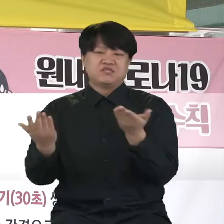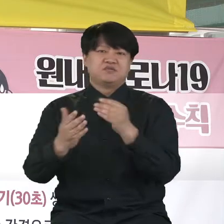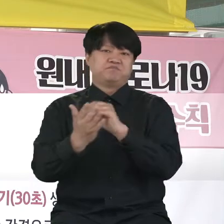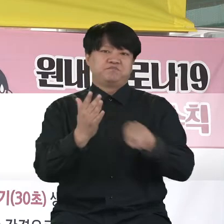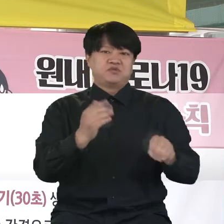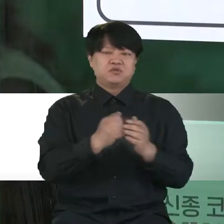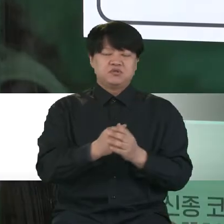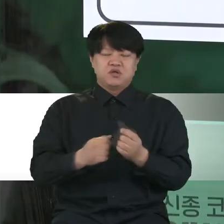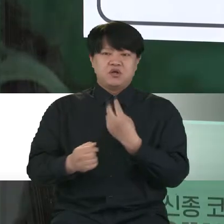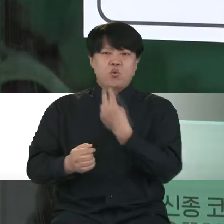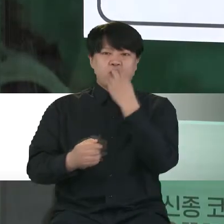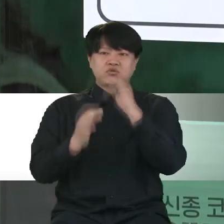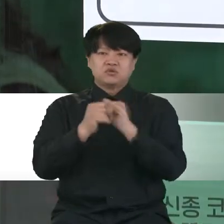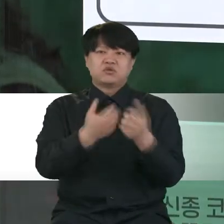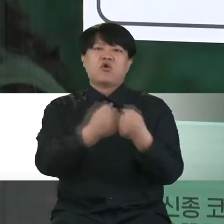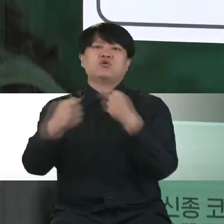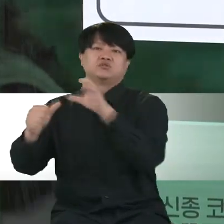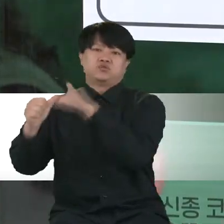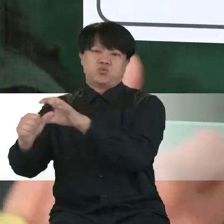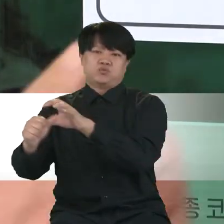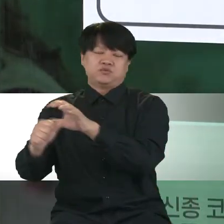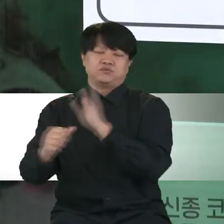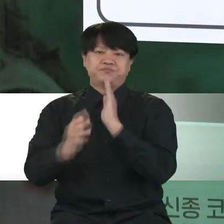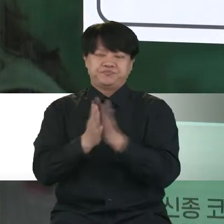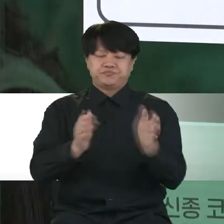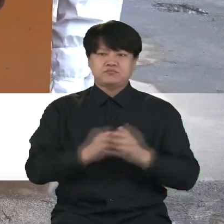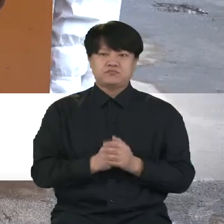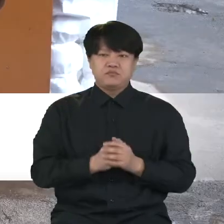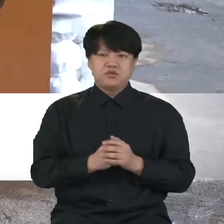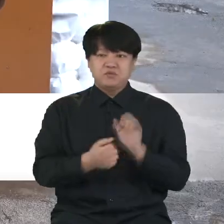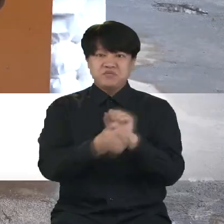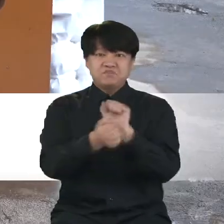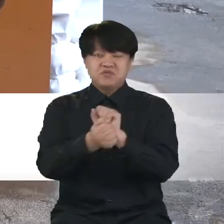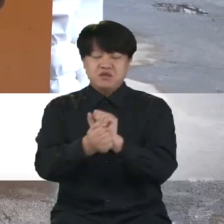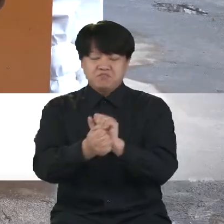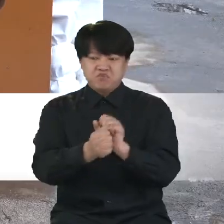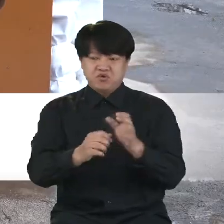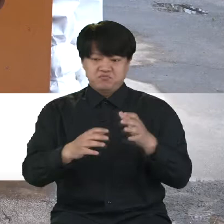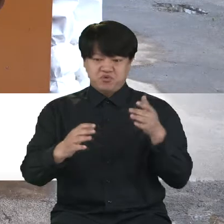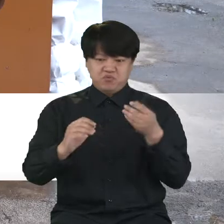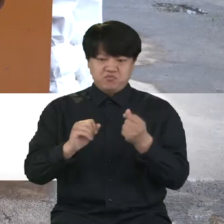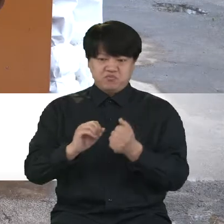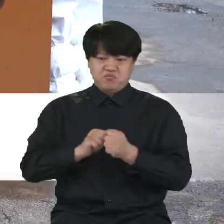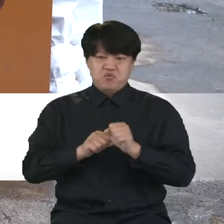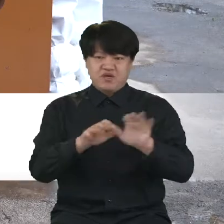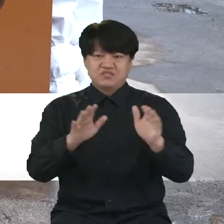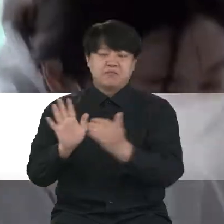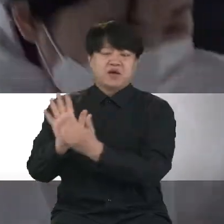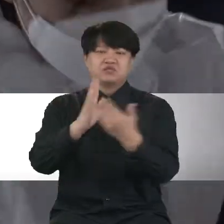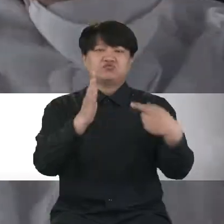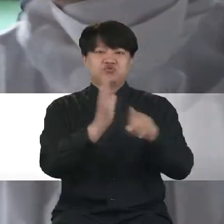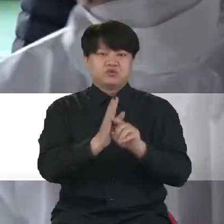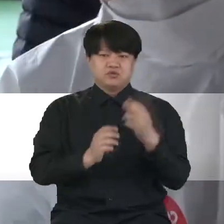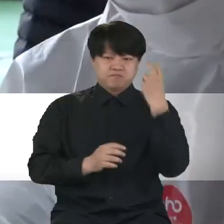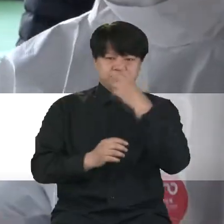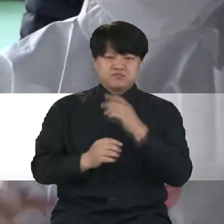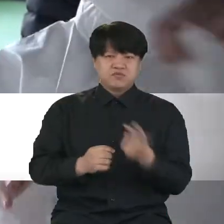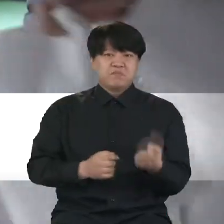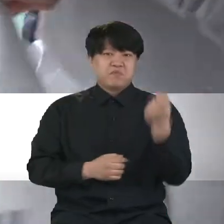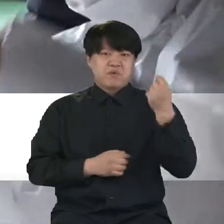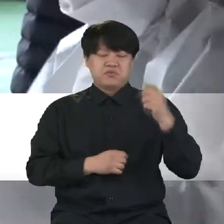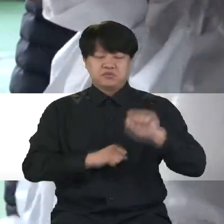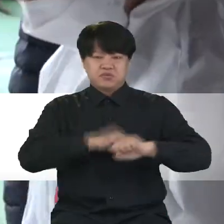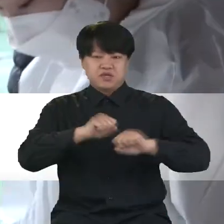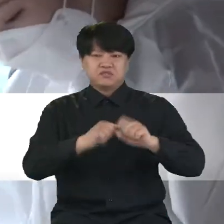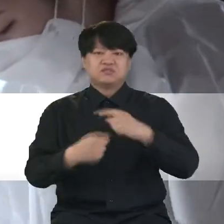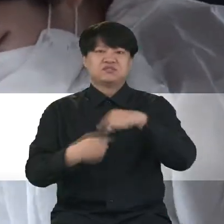실시하고 있습니다 또 복지시설 등의 집단 감염 사전 차단 및 확산 방지를 위해 검체 출 신속 대응팀 도